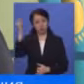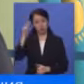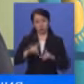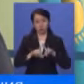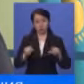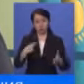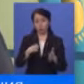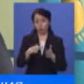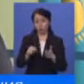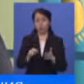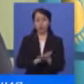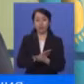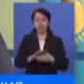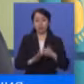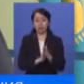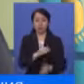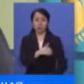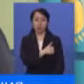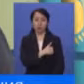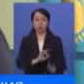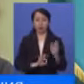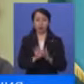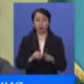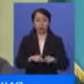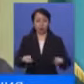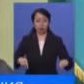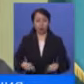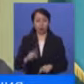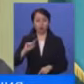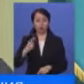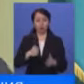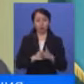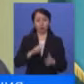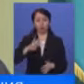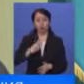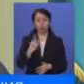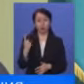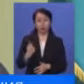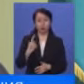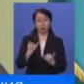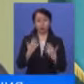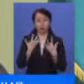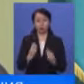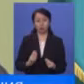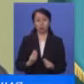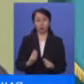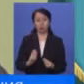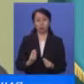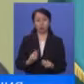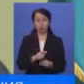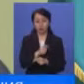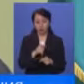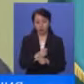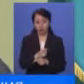приобретено санитайзеры, тепловизоры, коврики. С 1 по 4 класс на сегодняшний день, пока у нас по